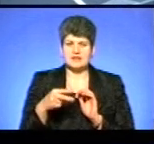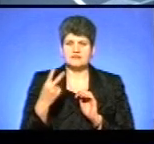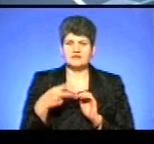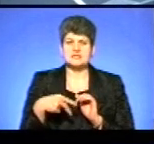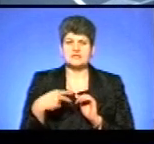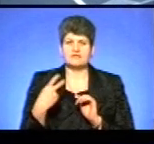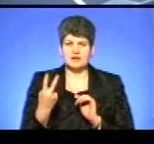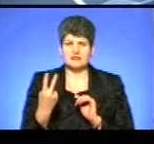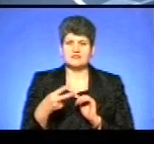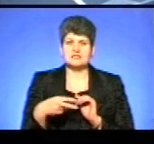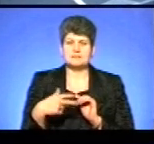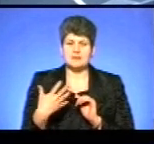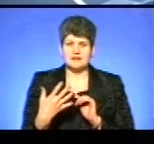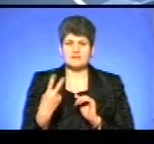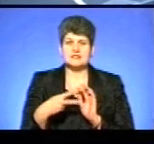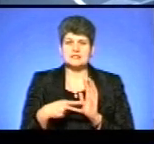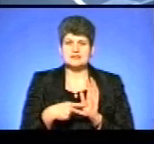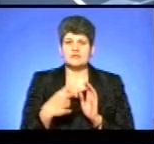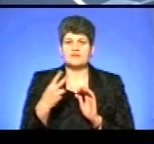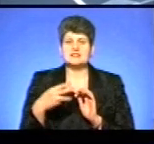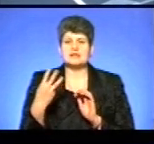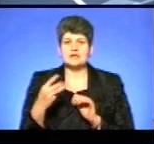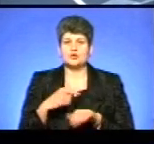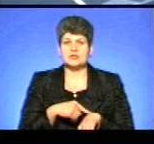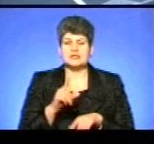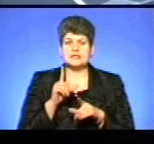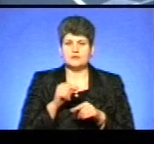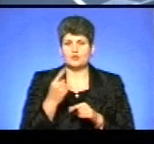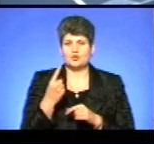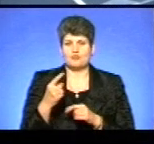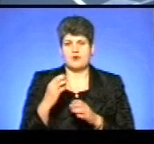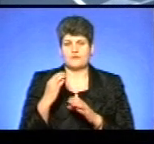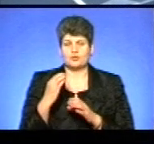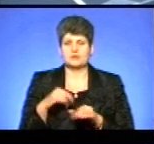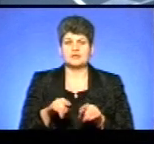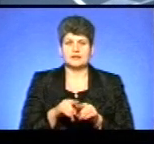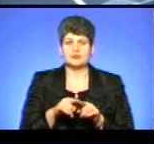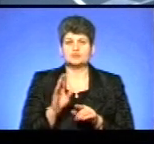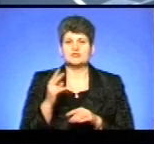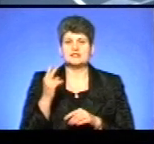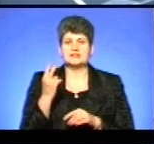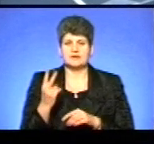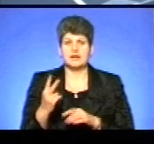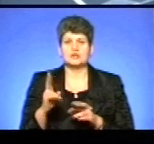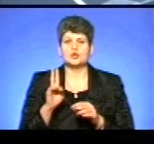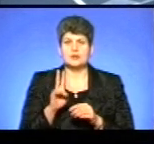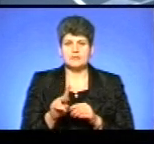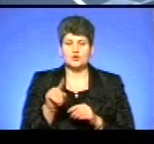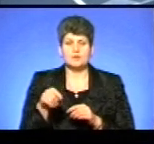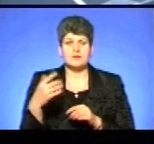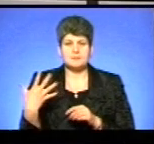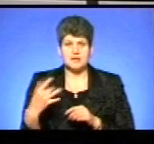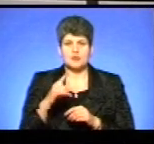22, 25 та 27 з 23 години їздитимуть по одному автобусу. Також курсуватимуть два тролейбуси – номер 5 та